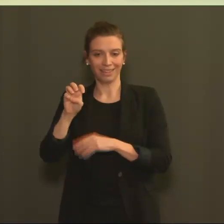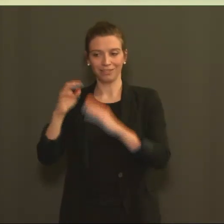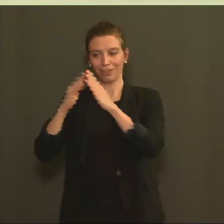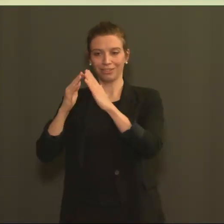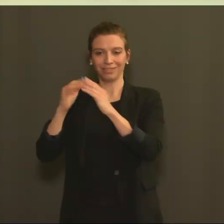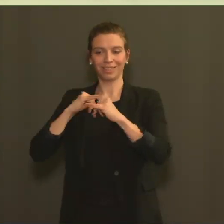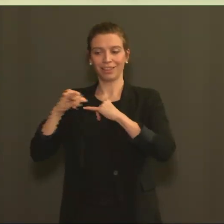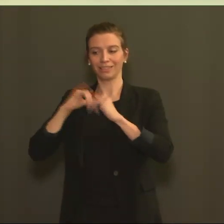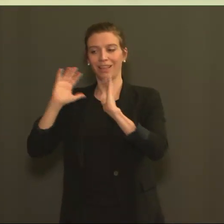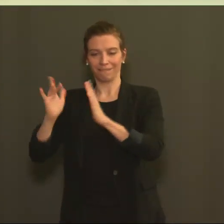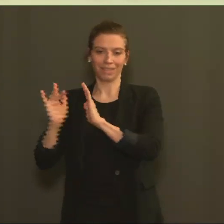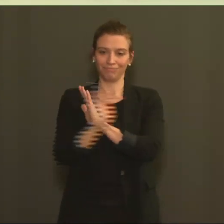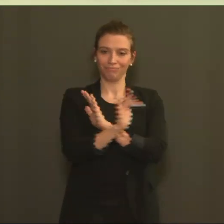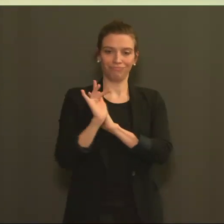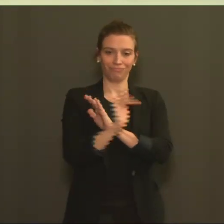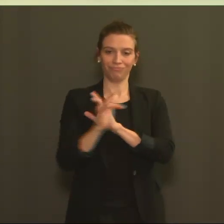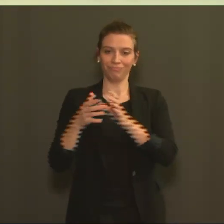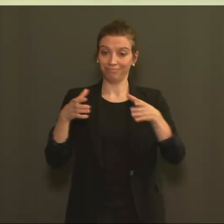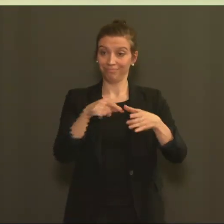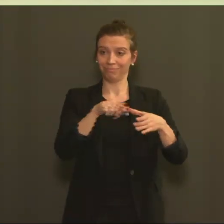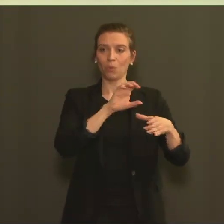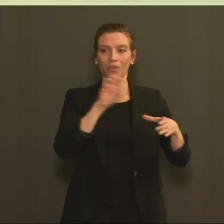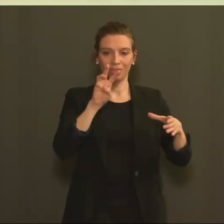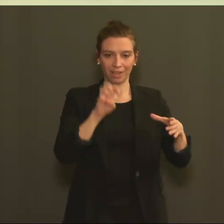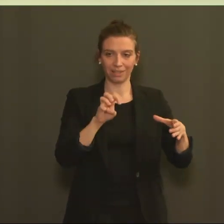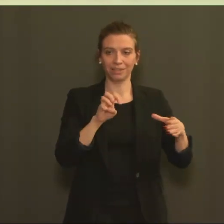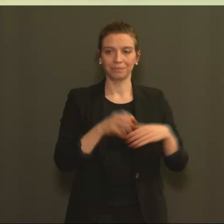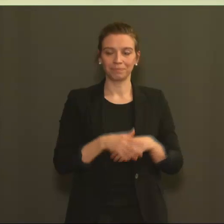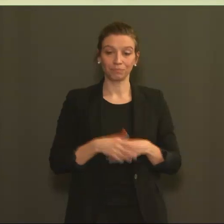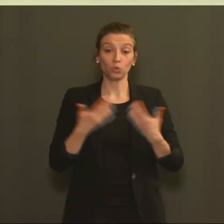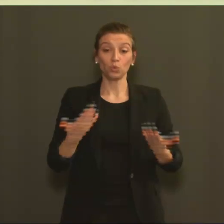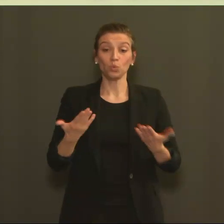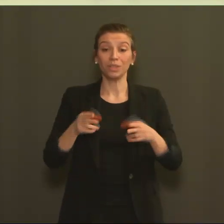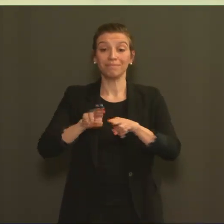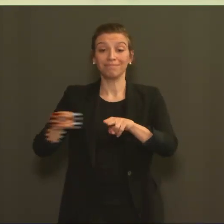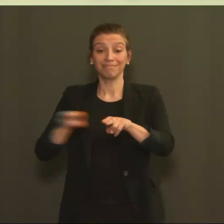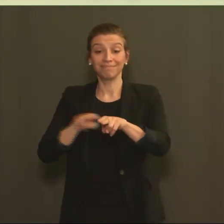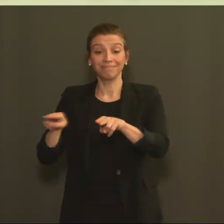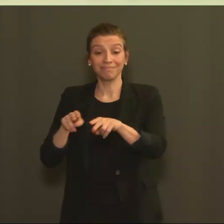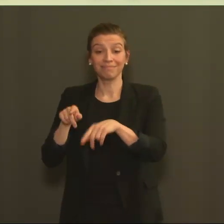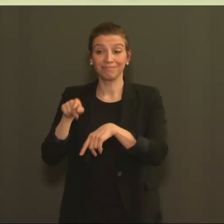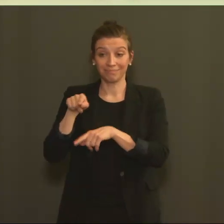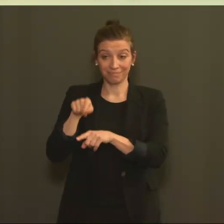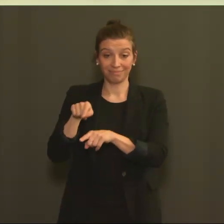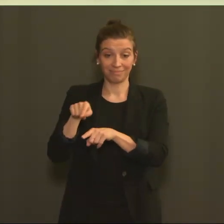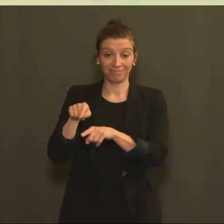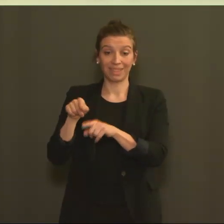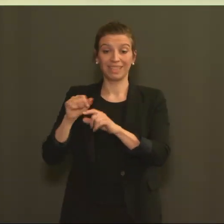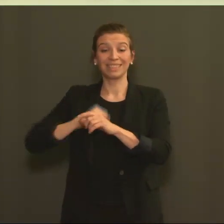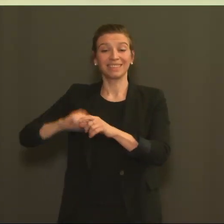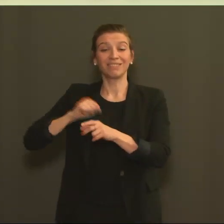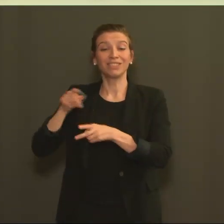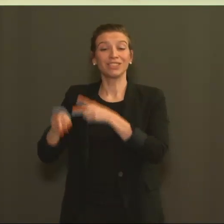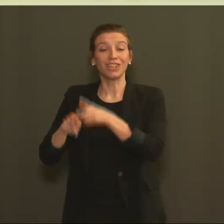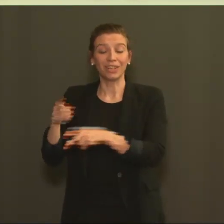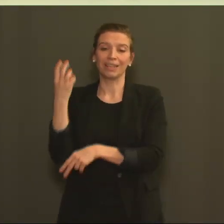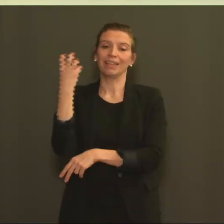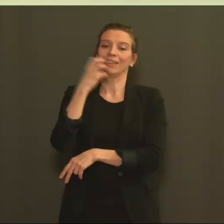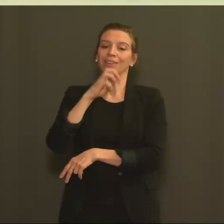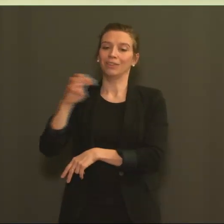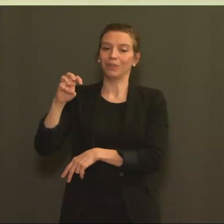van 369 op intensieve zorgen deze cijfers liegen daarmee slechts een kleine twee procent lager